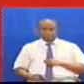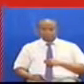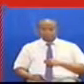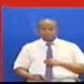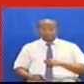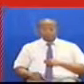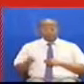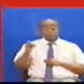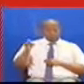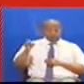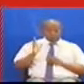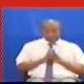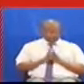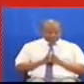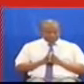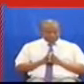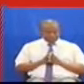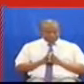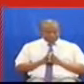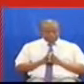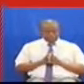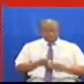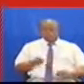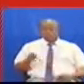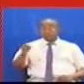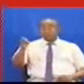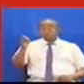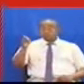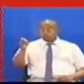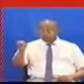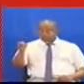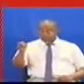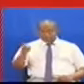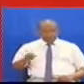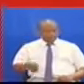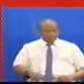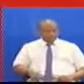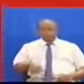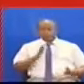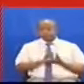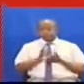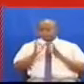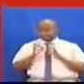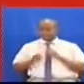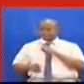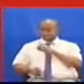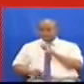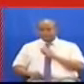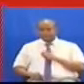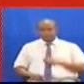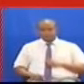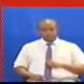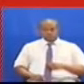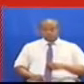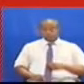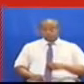Spika wetu nadhani ni miongoni mwa maspika singine wachache waliopita katika mkokotoo wa aina